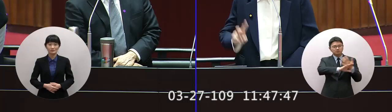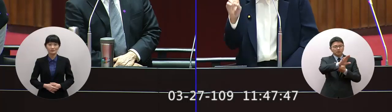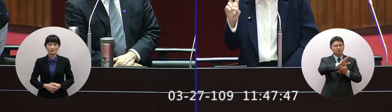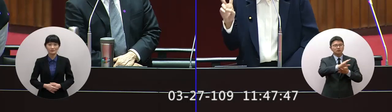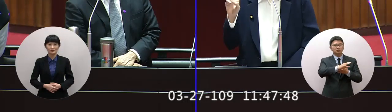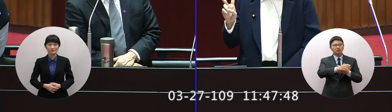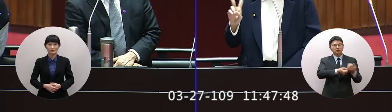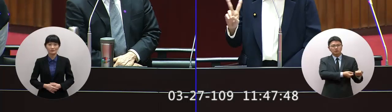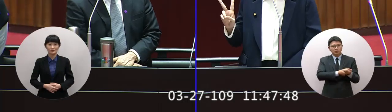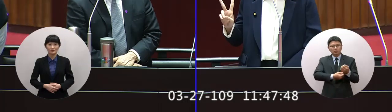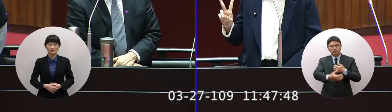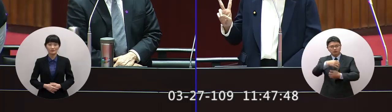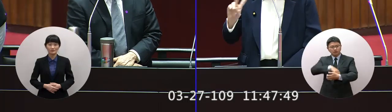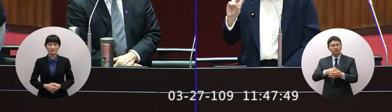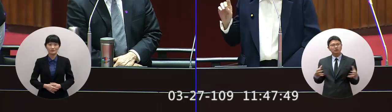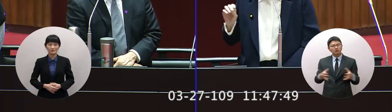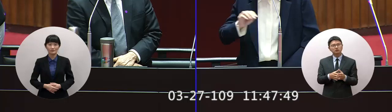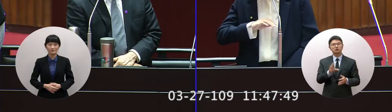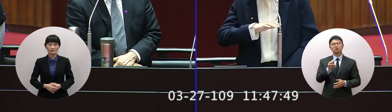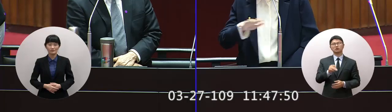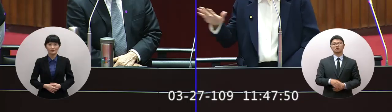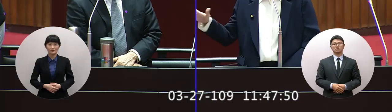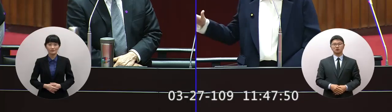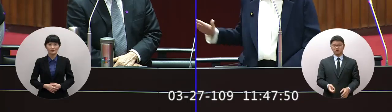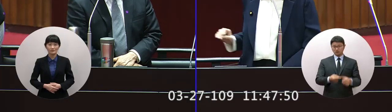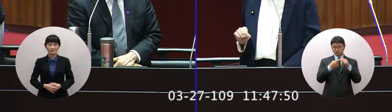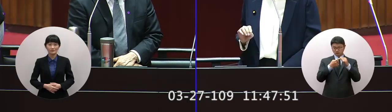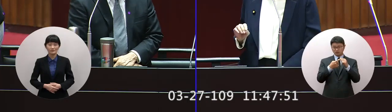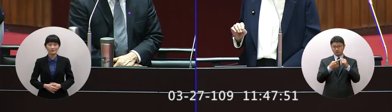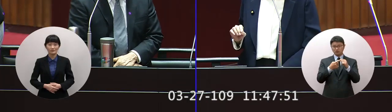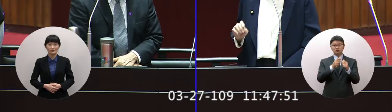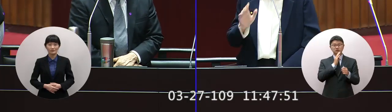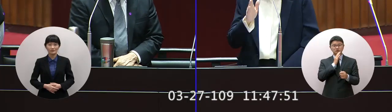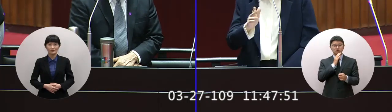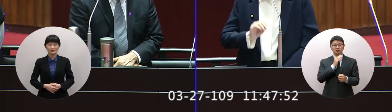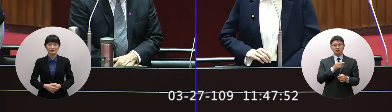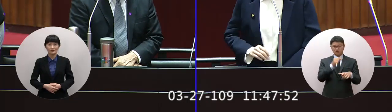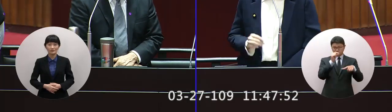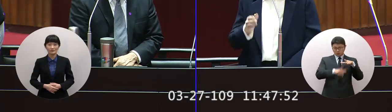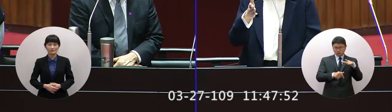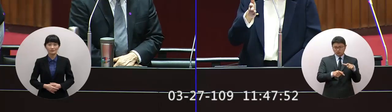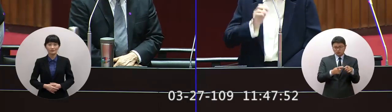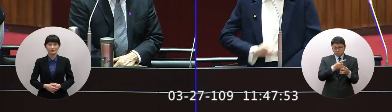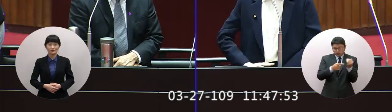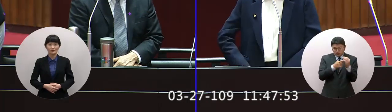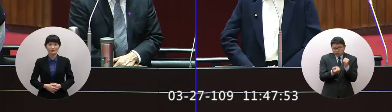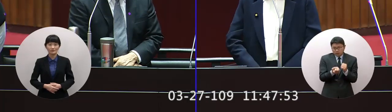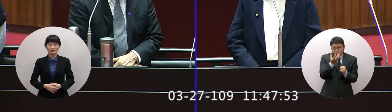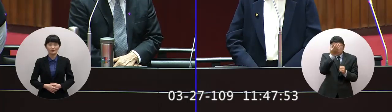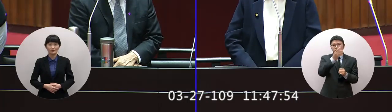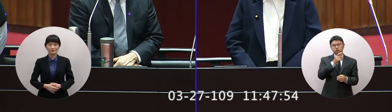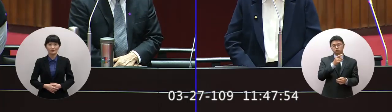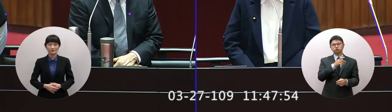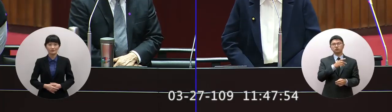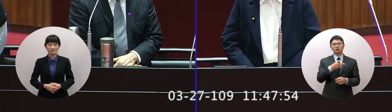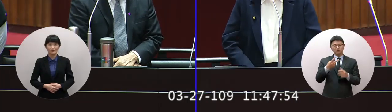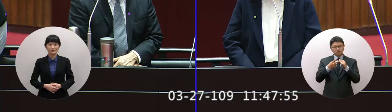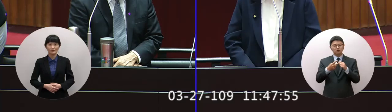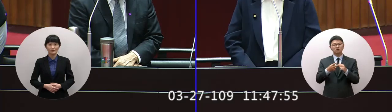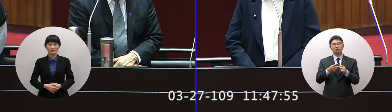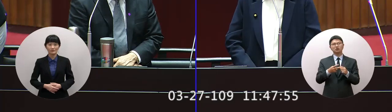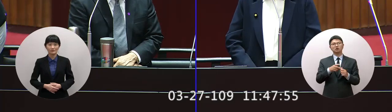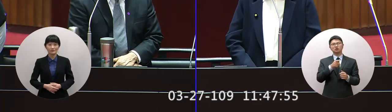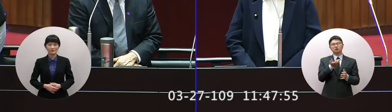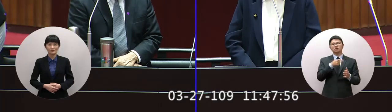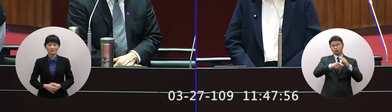惠？有两个观点来看，一个是让更多的公司来受惠，另外一个观点是刚刚院长你也提到的，经济学里面